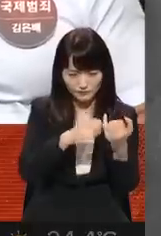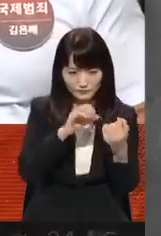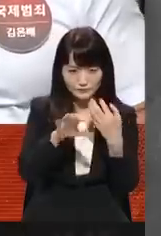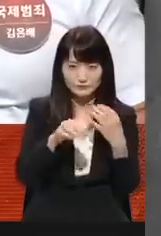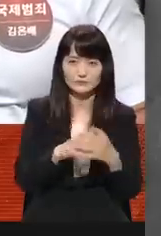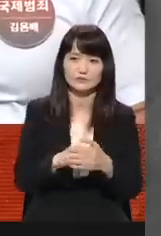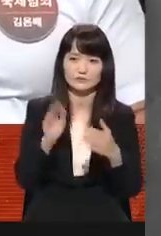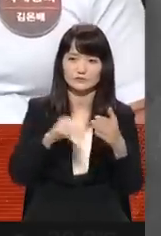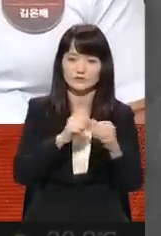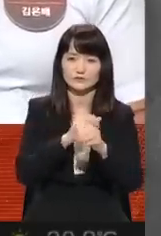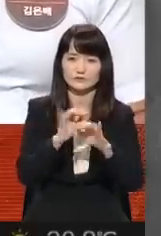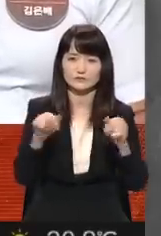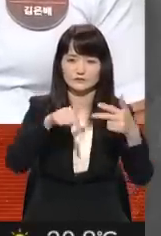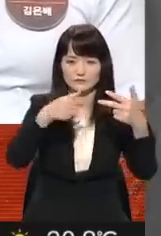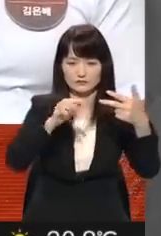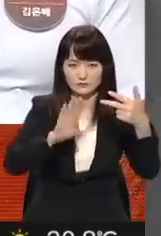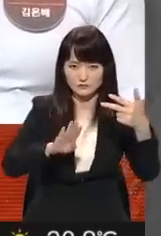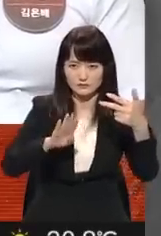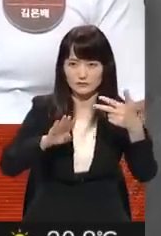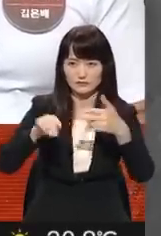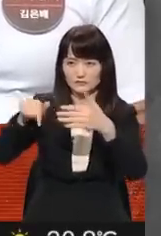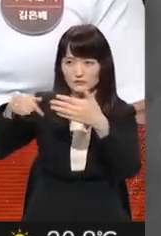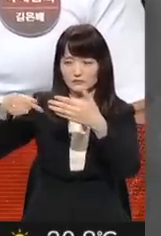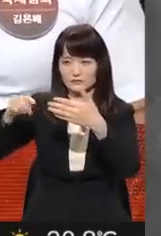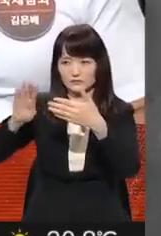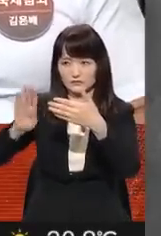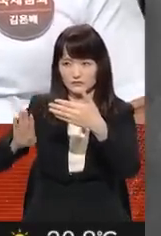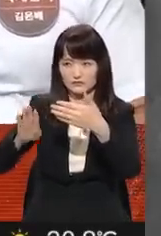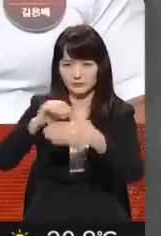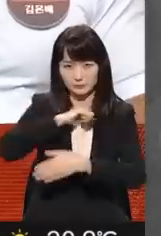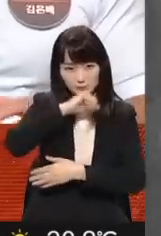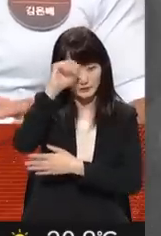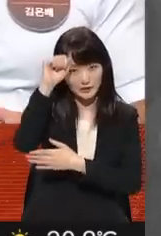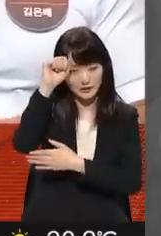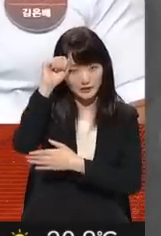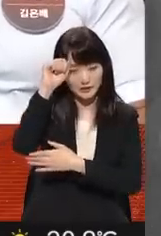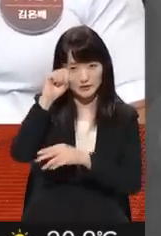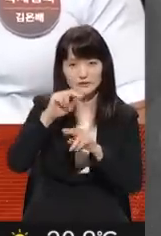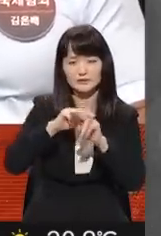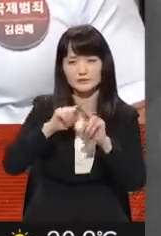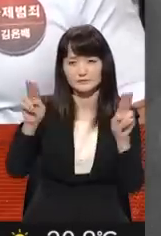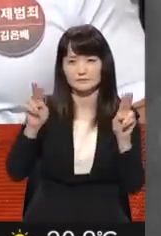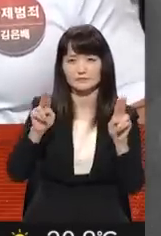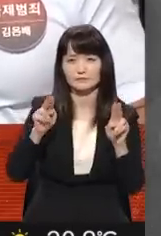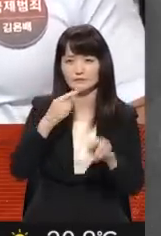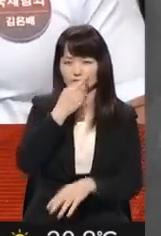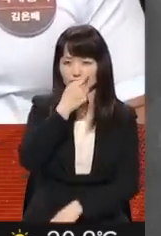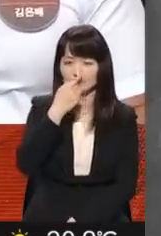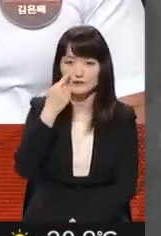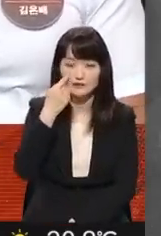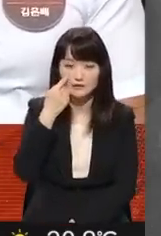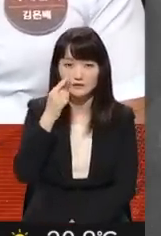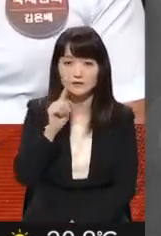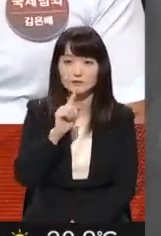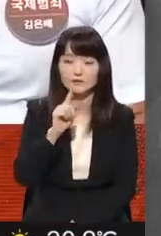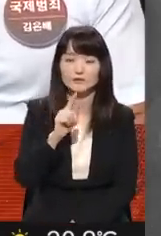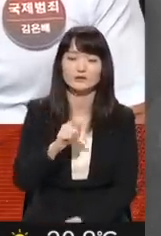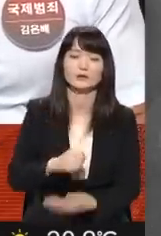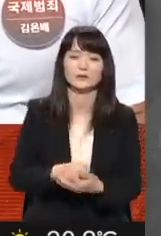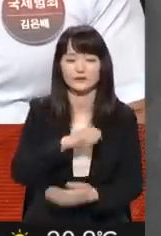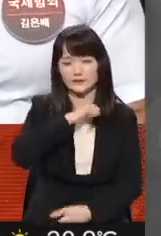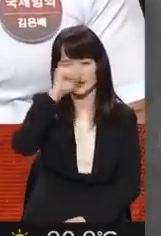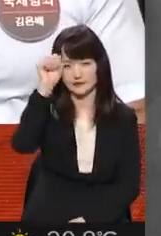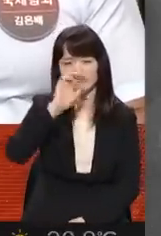합격을 했는데 면접에서 떨어졌다라고 말을 했어요. 하지만 확인해 보니까 거짓말입니다. 그 합격한 적은 없는 상태에